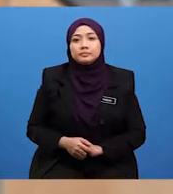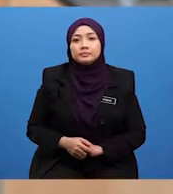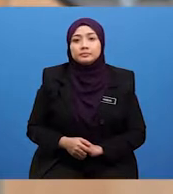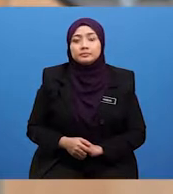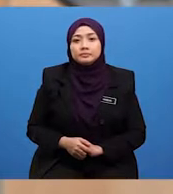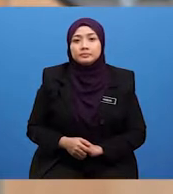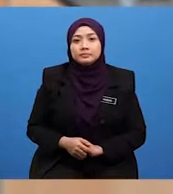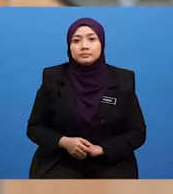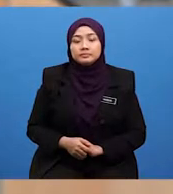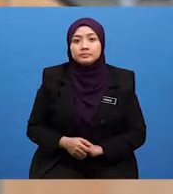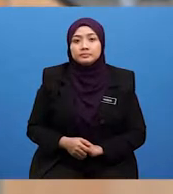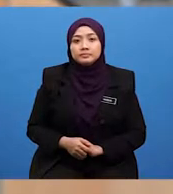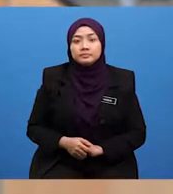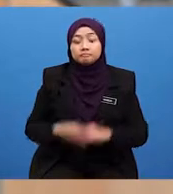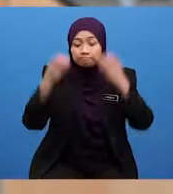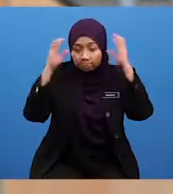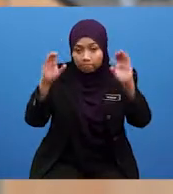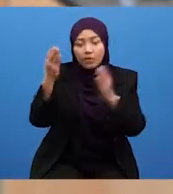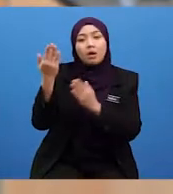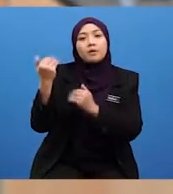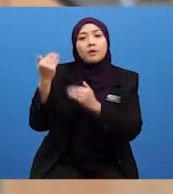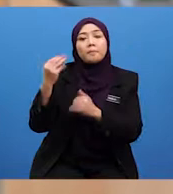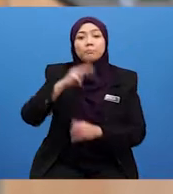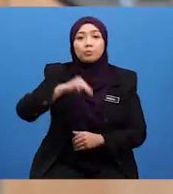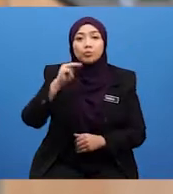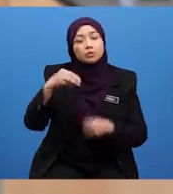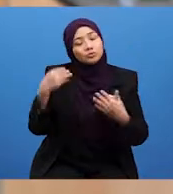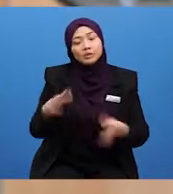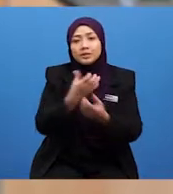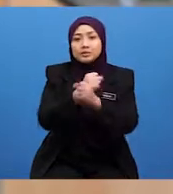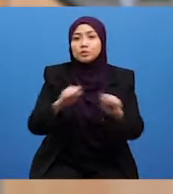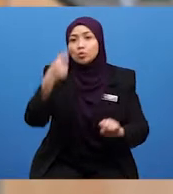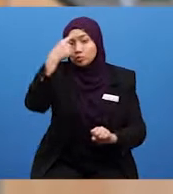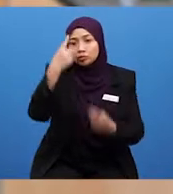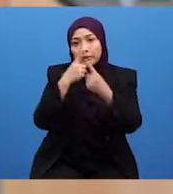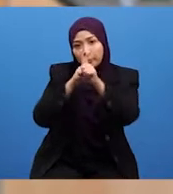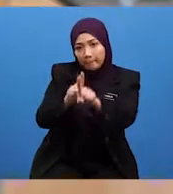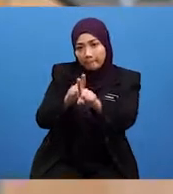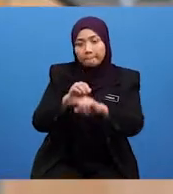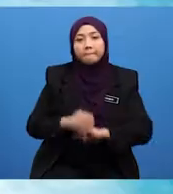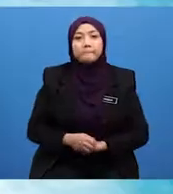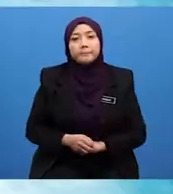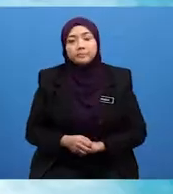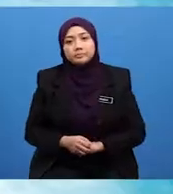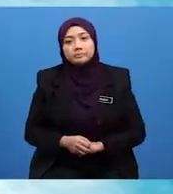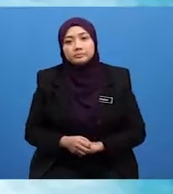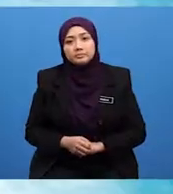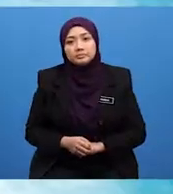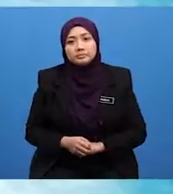soalan kan? Okey, cikgu harap murid-murid dah sedia untuk menjawab soalan.